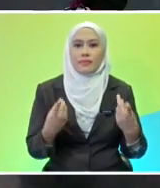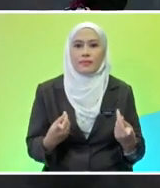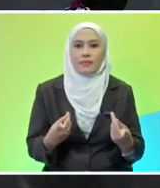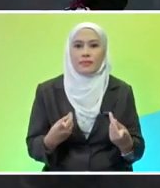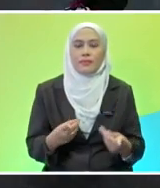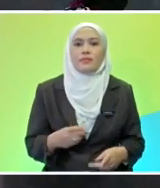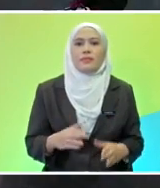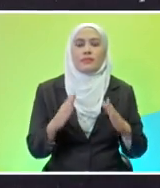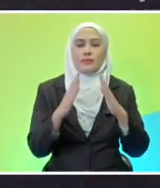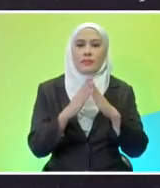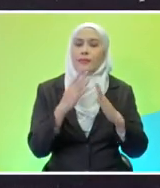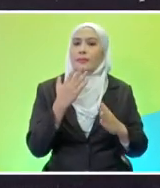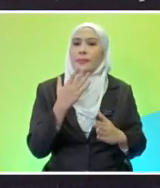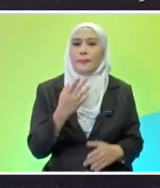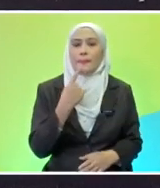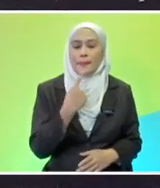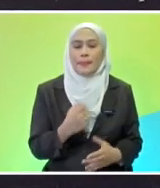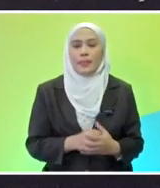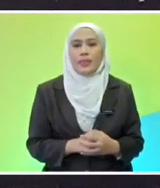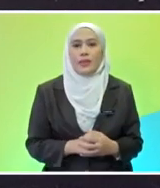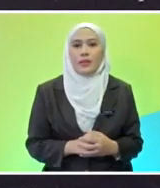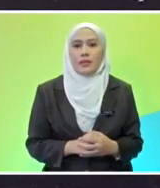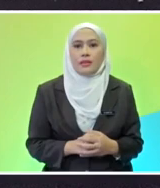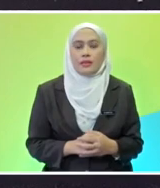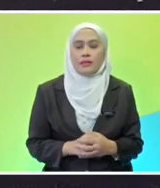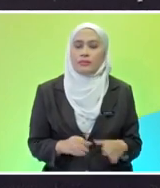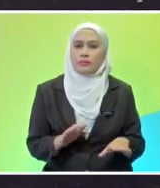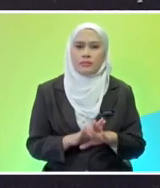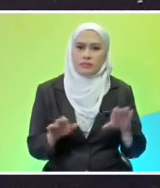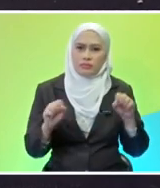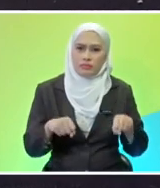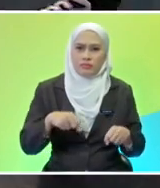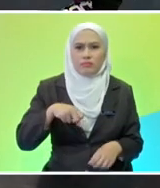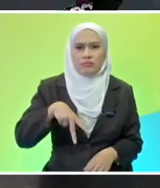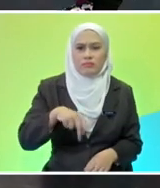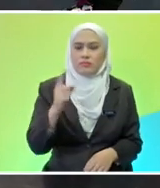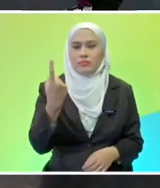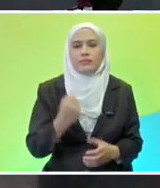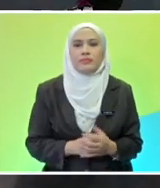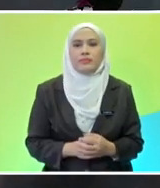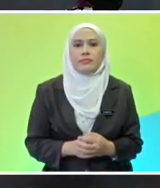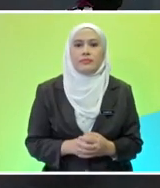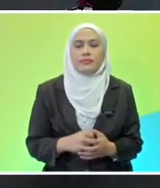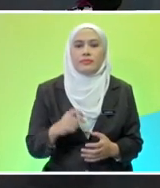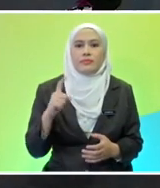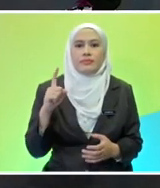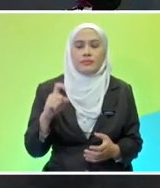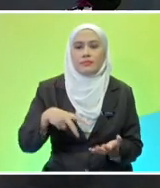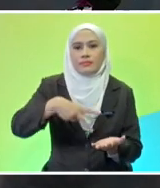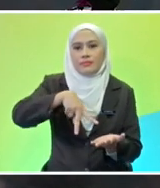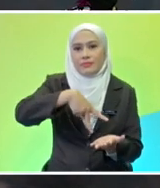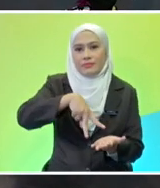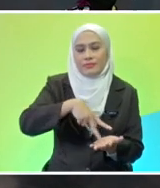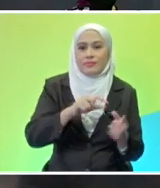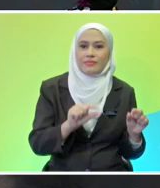yang berwarna merah. Jadi, kita... Tapi kita tak bolehlah jalan melenggang-lenggang saja. Pergi dekat gelung tu. Okey. Kita kena menari